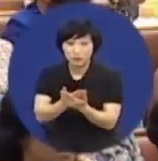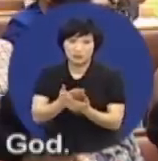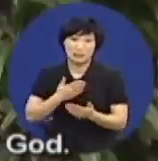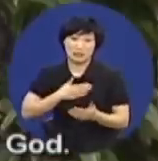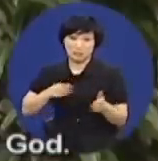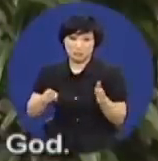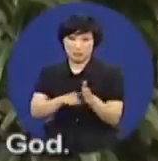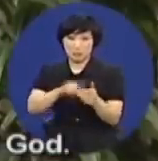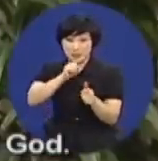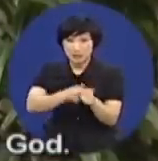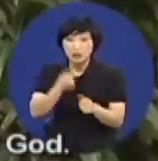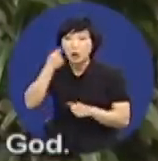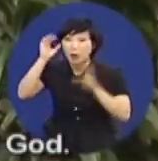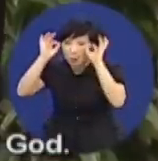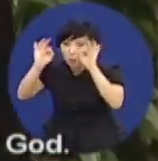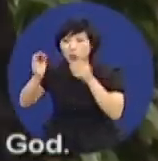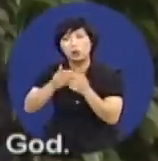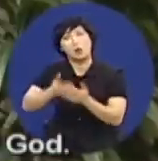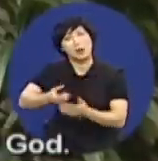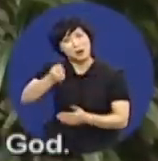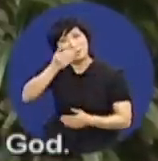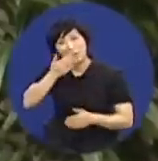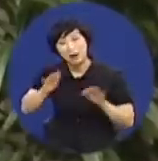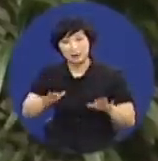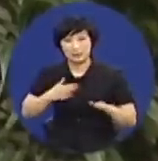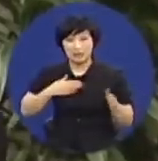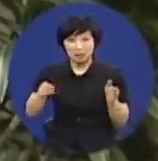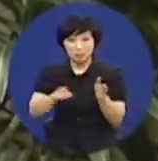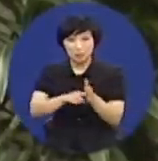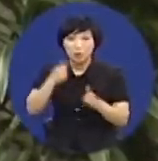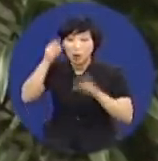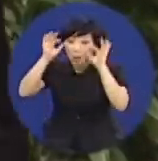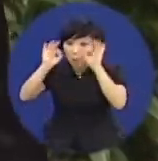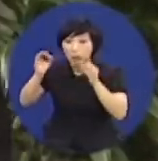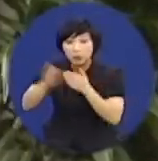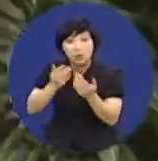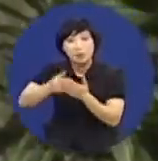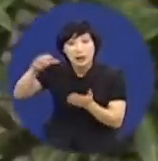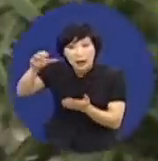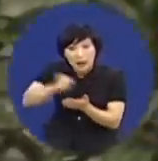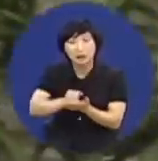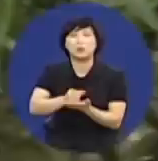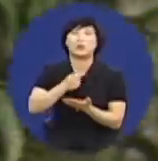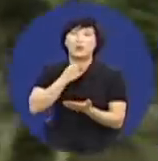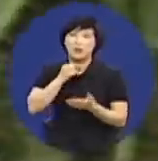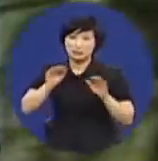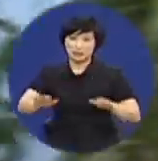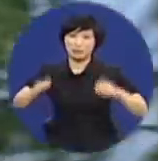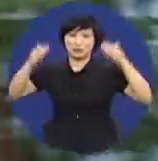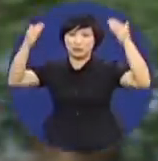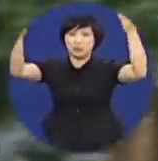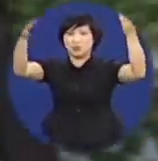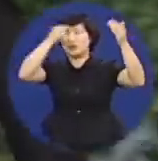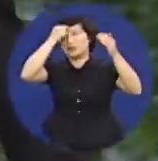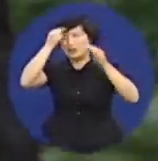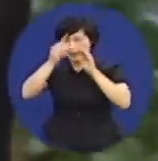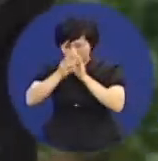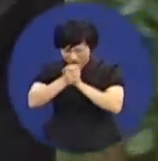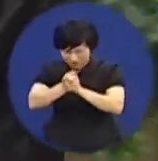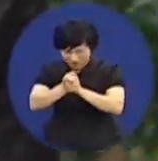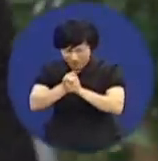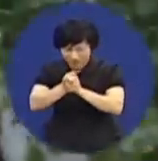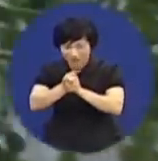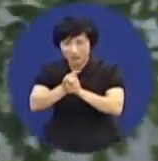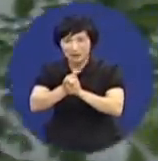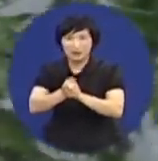験するように私をお導きください。信じると栄光を見ます。信じて栄光を見たいです。両手を高く上